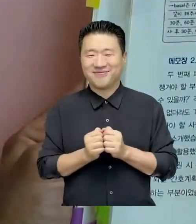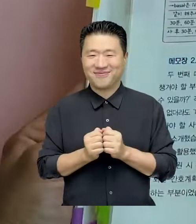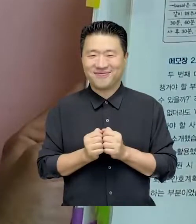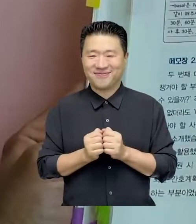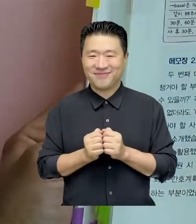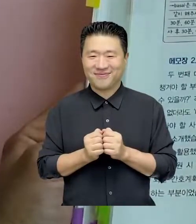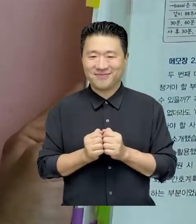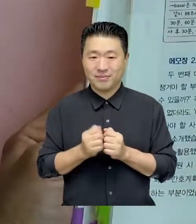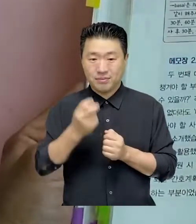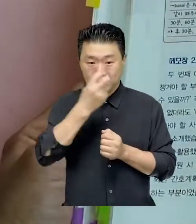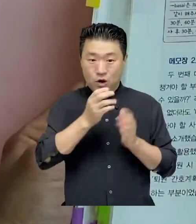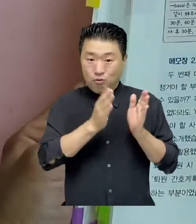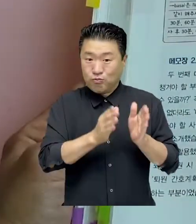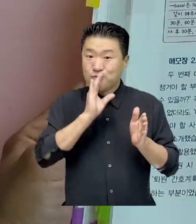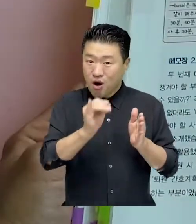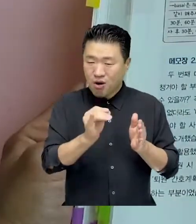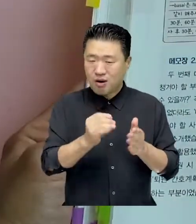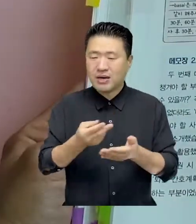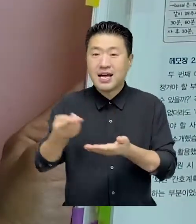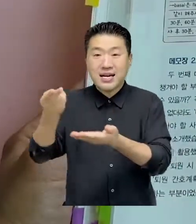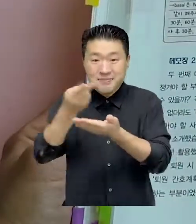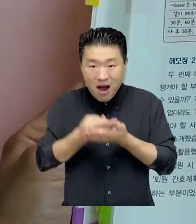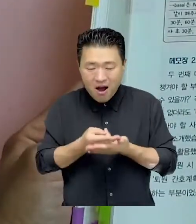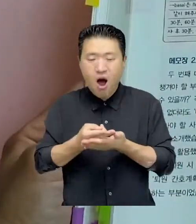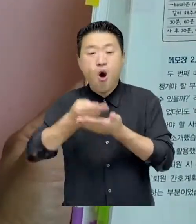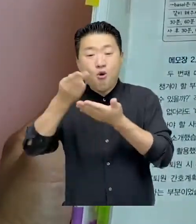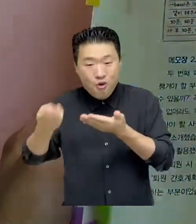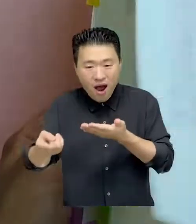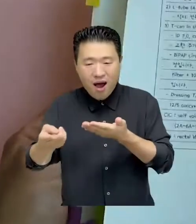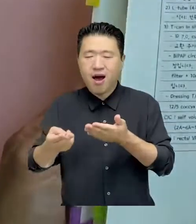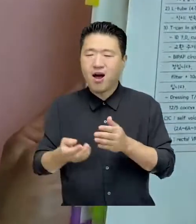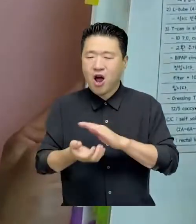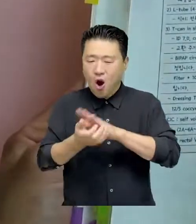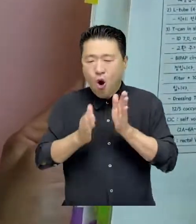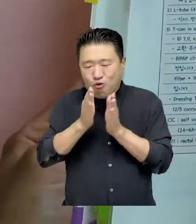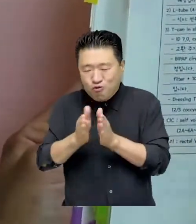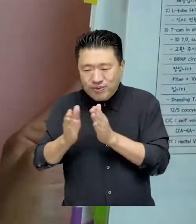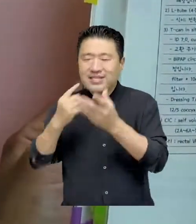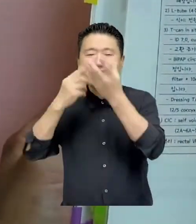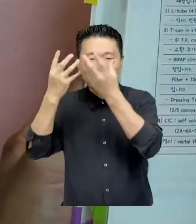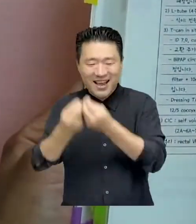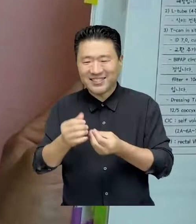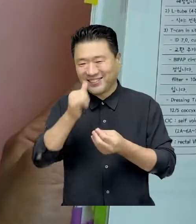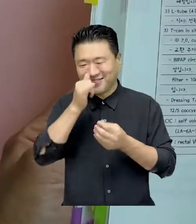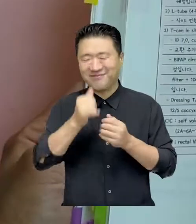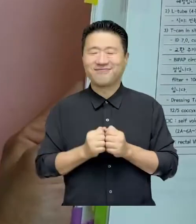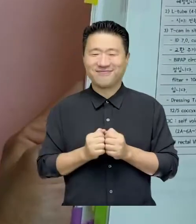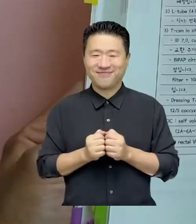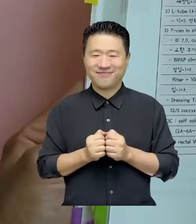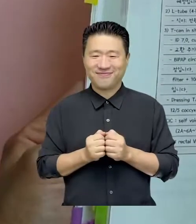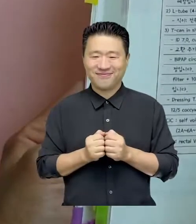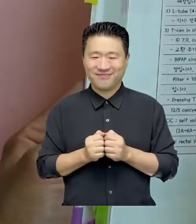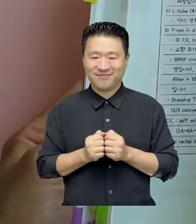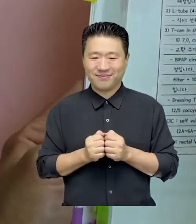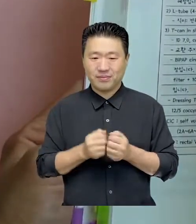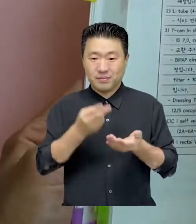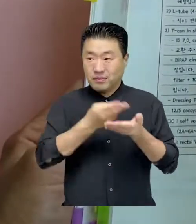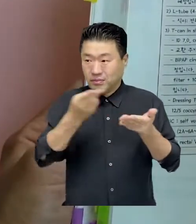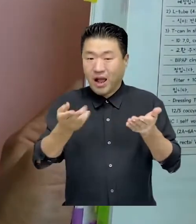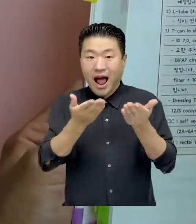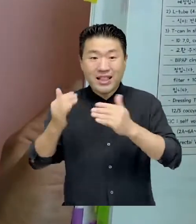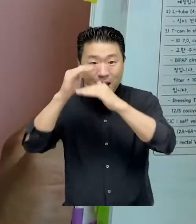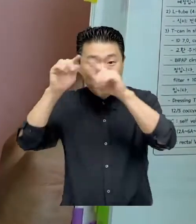놓았고요. 검사 준비뿐만 아니라 입퇴원이랑 간호 준비했던 예시도 있습니다.